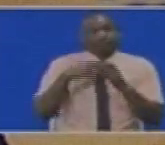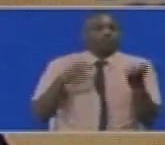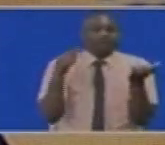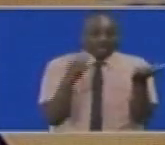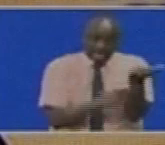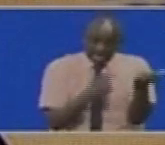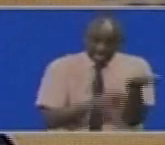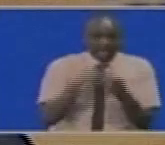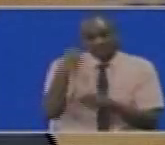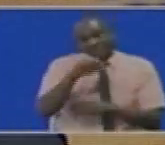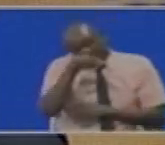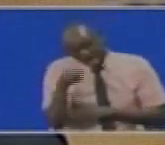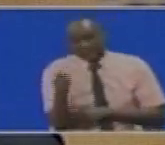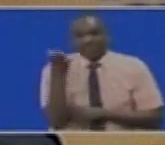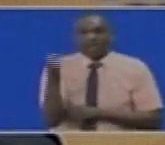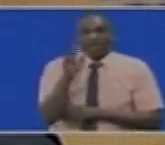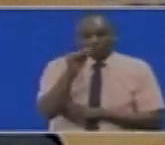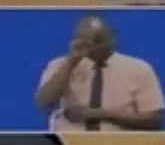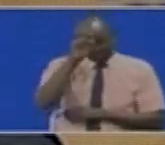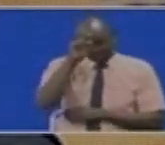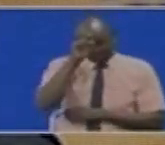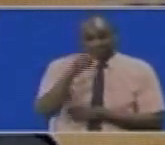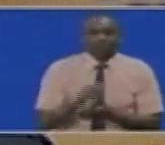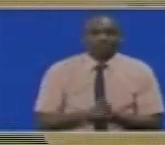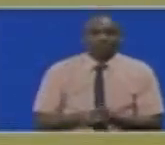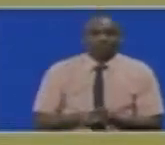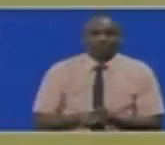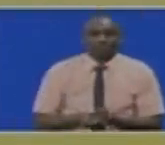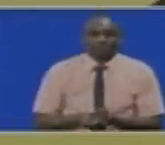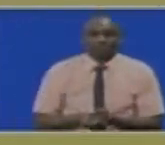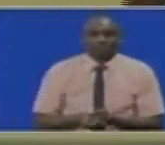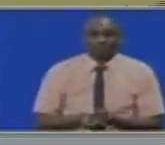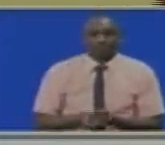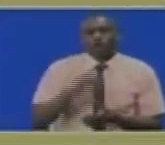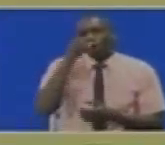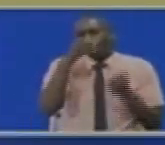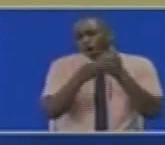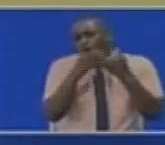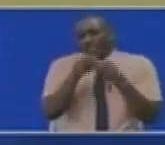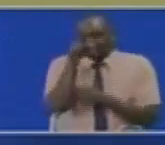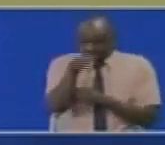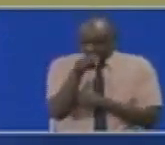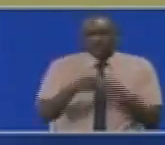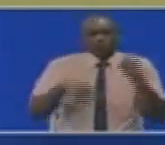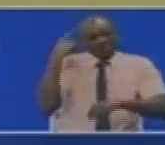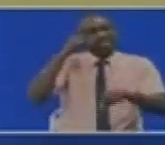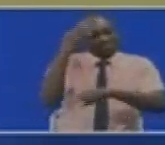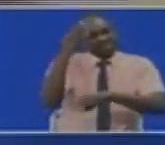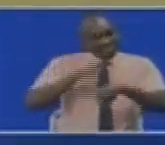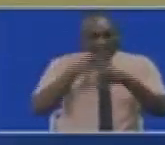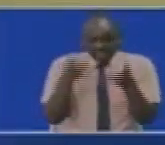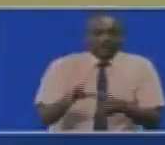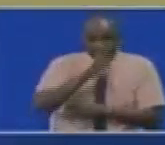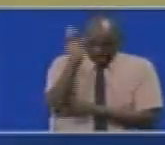nunge dhidi ya Shakia kutoka Misri. Orange Telecom walipata ushindi wao wa tatu katika mashindano ya Kombe la